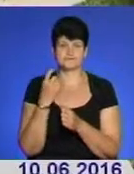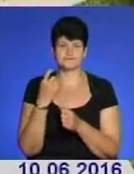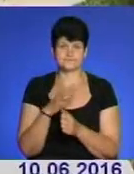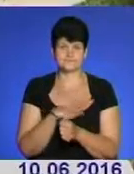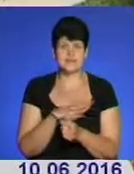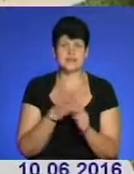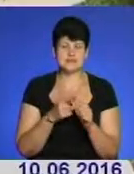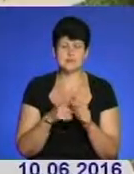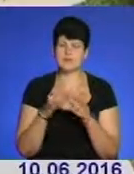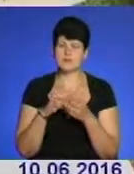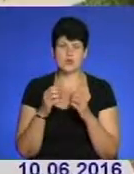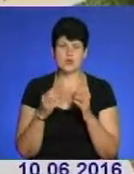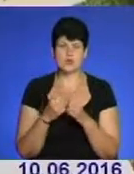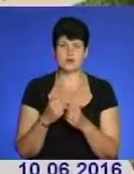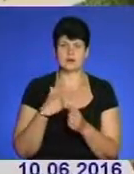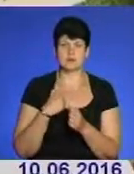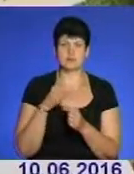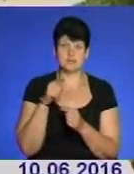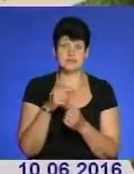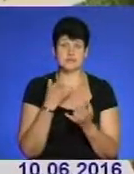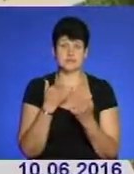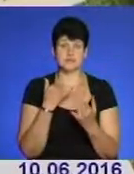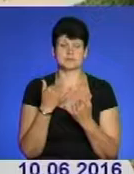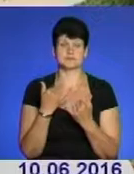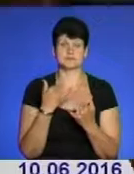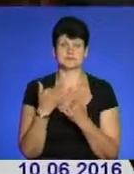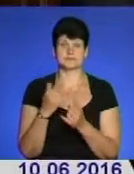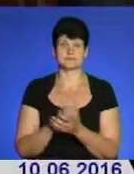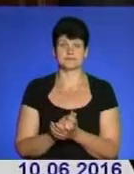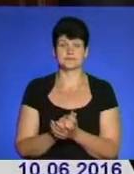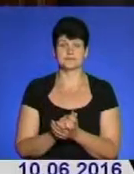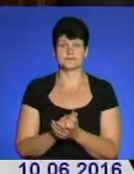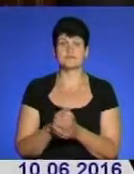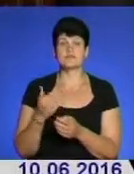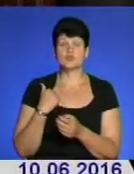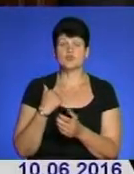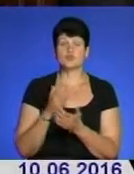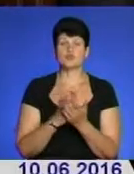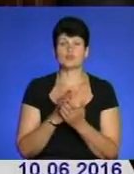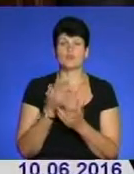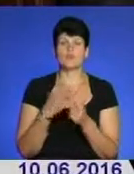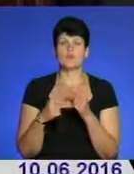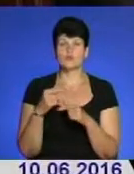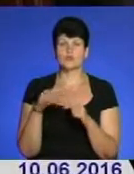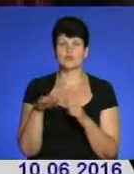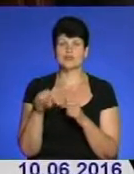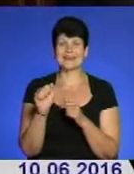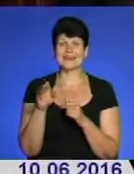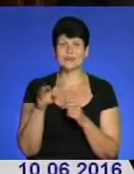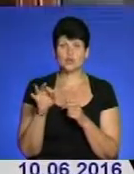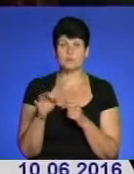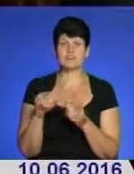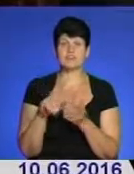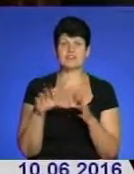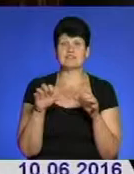оскільки зараз ми дотримуємося міських вимог, тому серед мобілізованих є багато військовослужбовців, які схильні до вживання. Оце